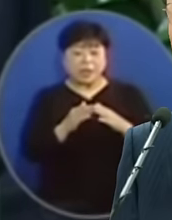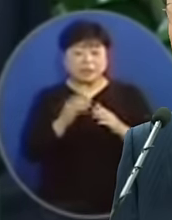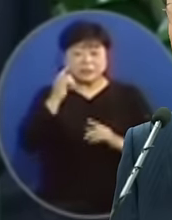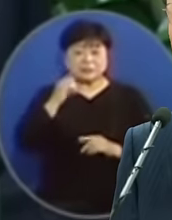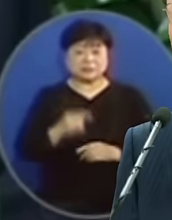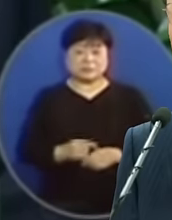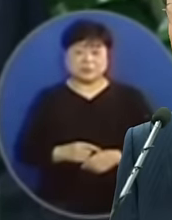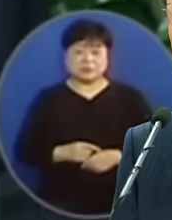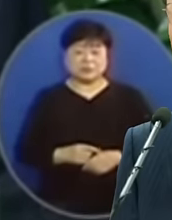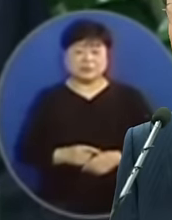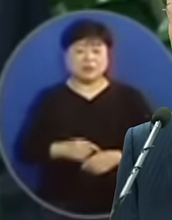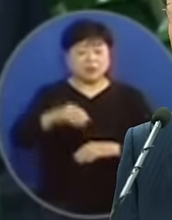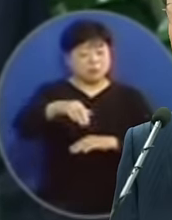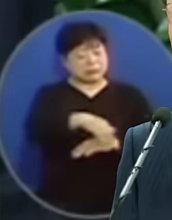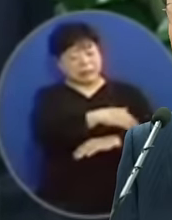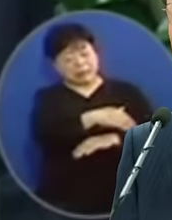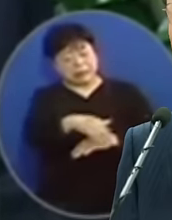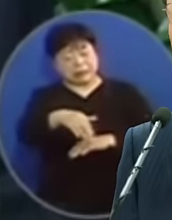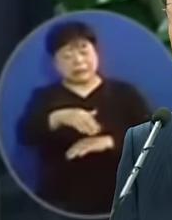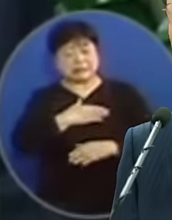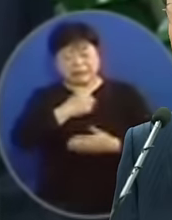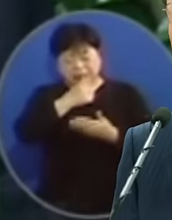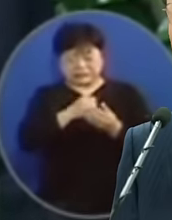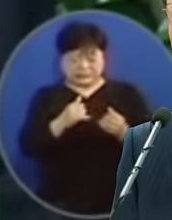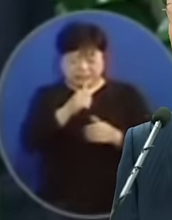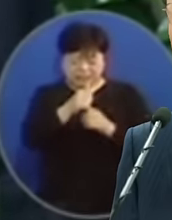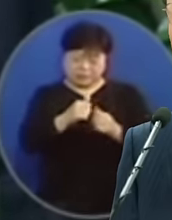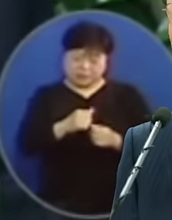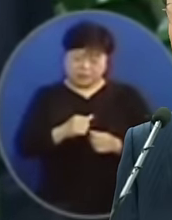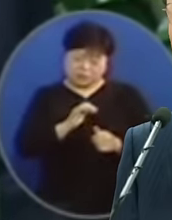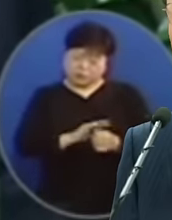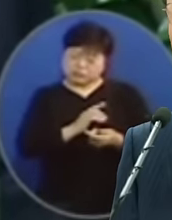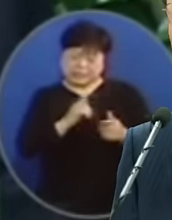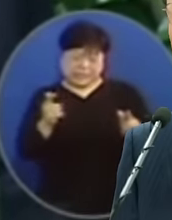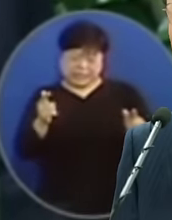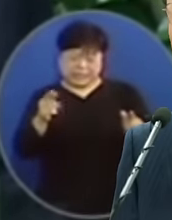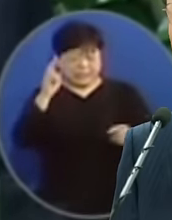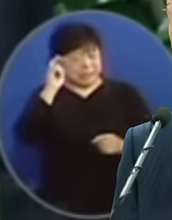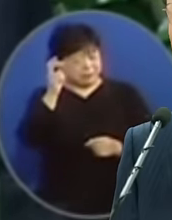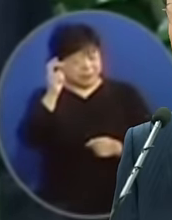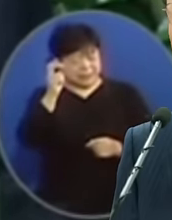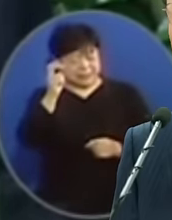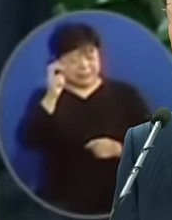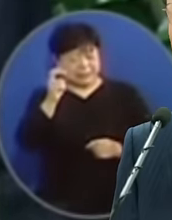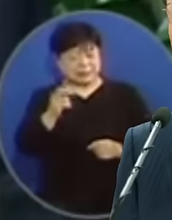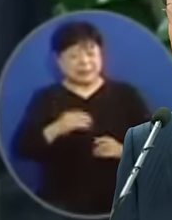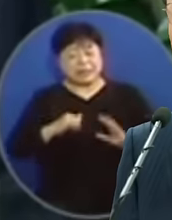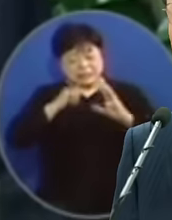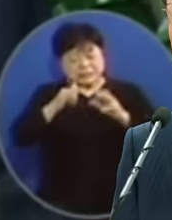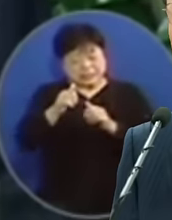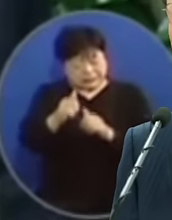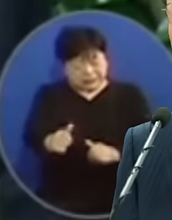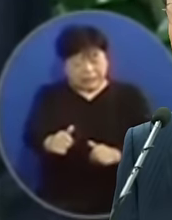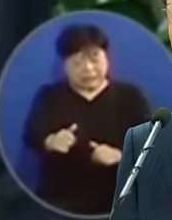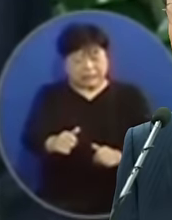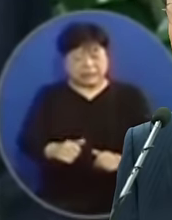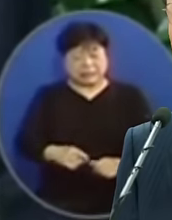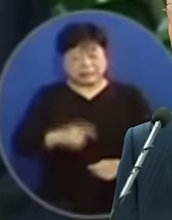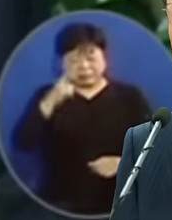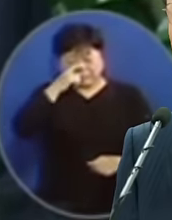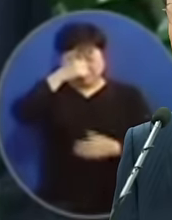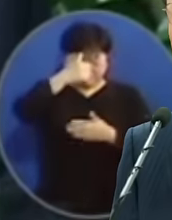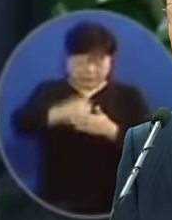형식적으로 왔다 갔다 하지만은 나 같은 사람은 하나님이 돌볼 수 없다. 나는 세상을 따라 타락한